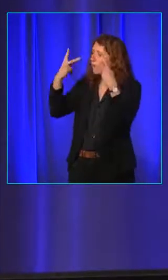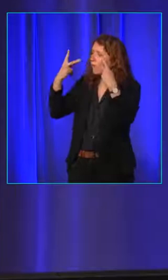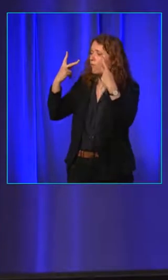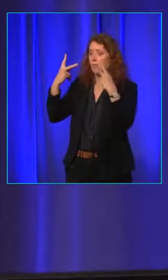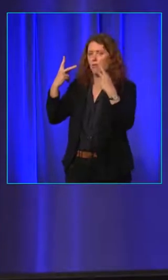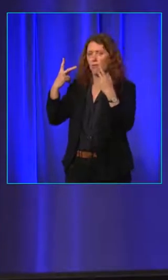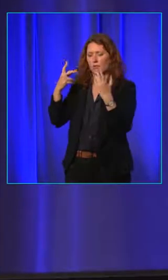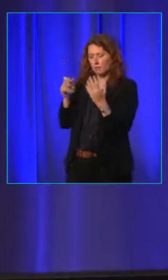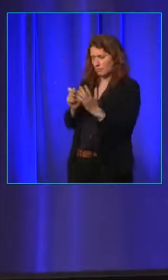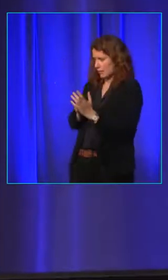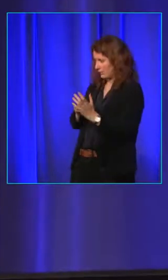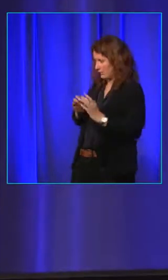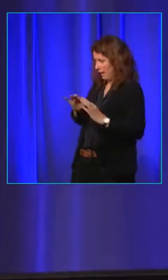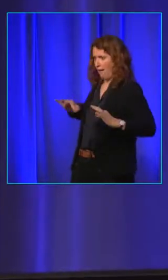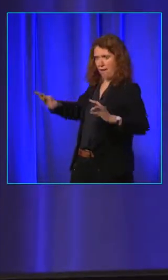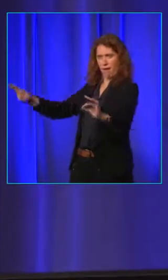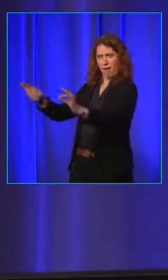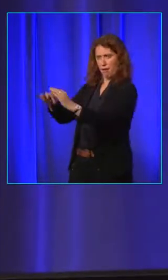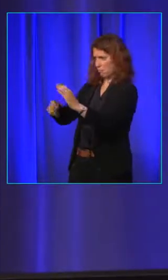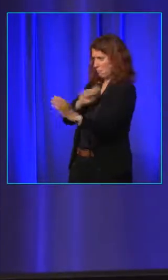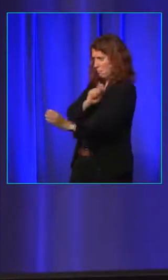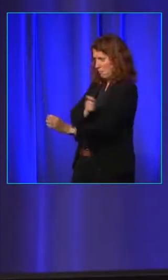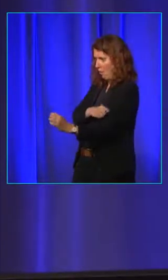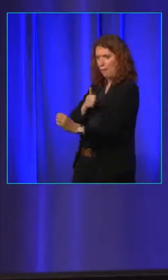terrain, dans mon sport, mes yeux ils sont ouverts, ils ne sont pas fermés.